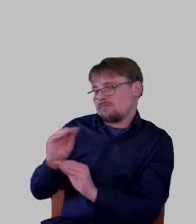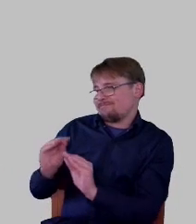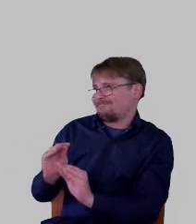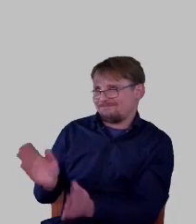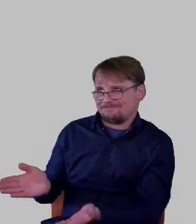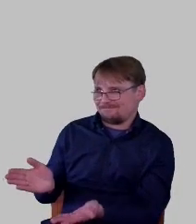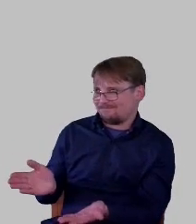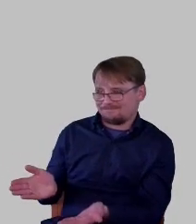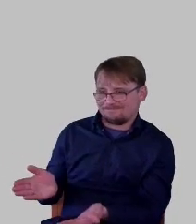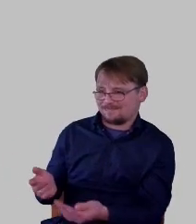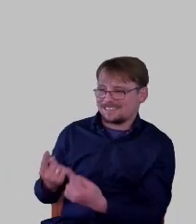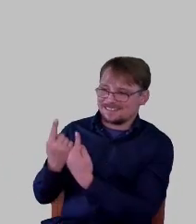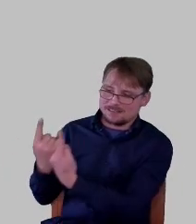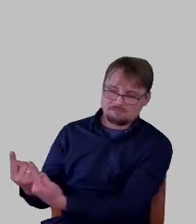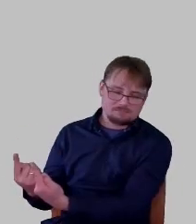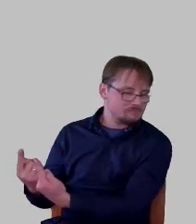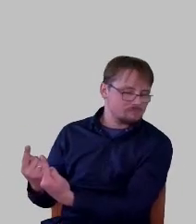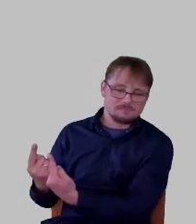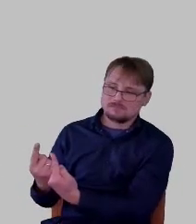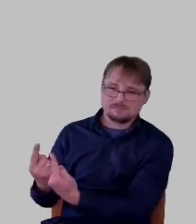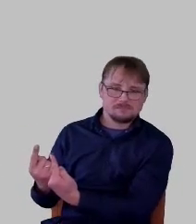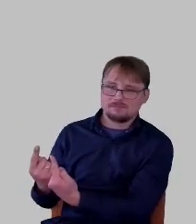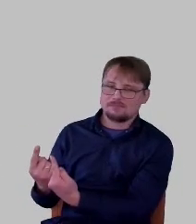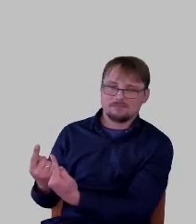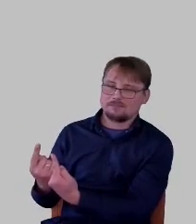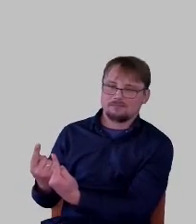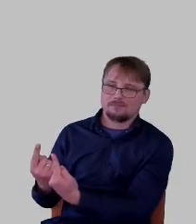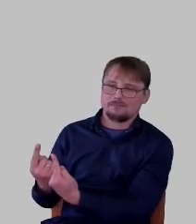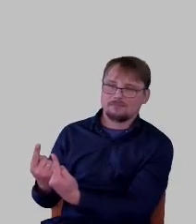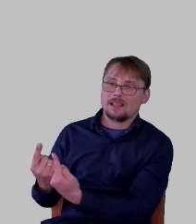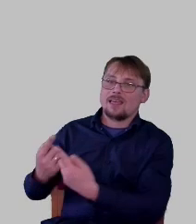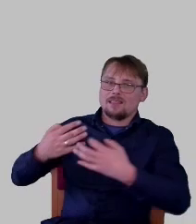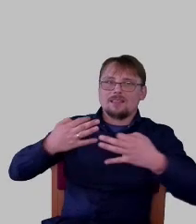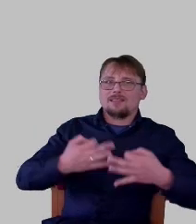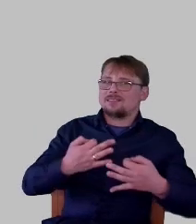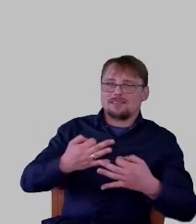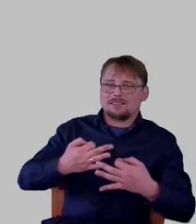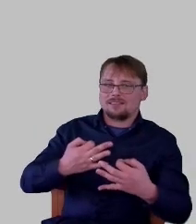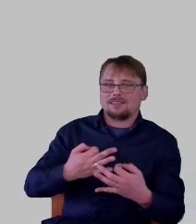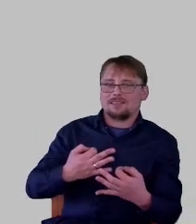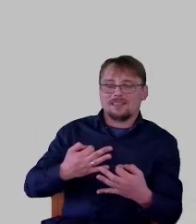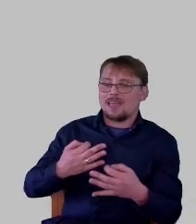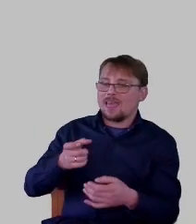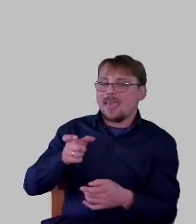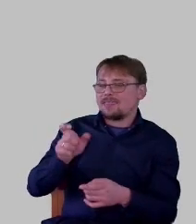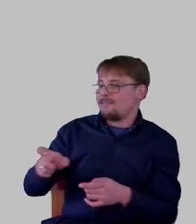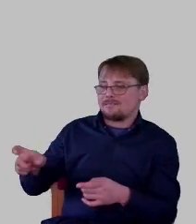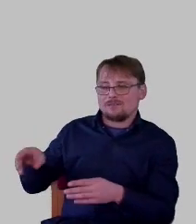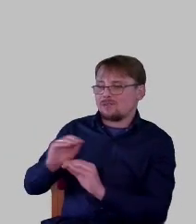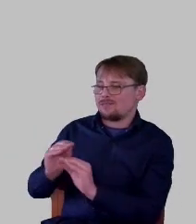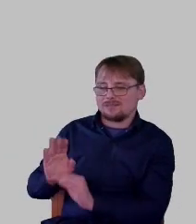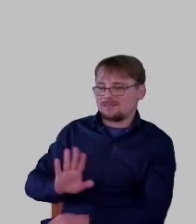dziecku w szkole zapewnić. Taka możliwość jest. W tym momencie nie jest ona realizowana w ramach indywidualnego nauczania,